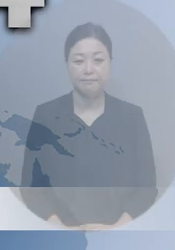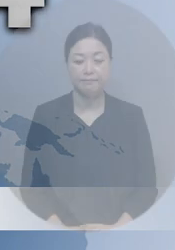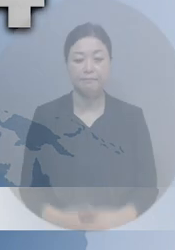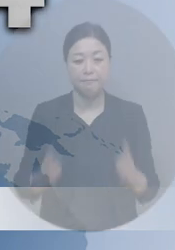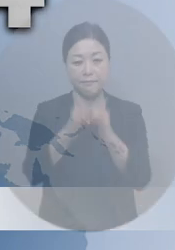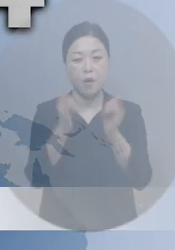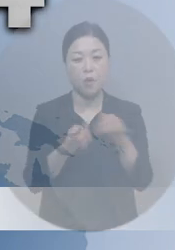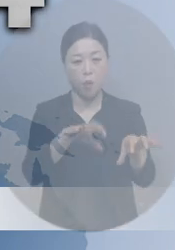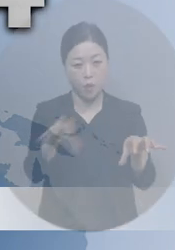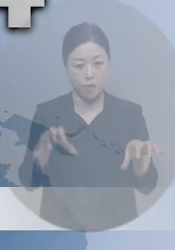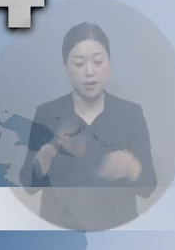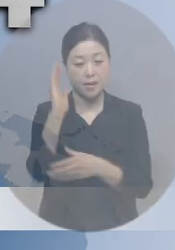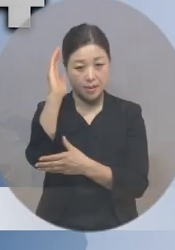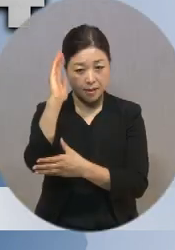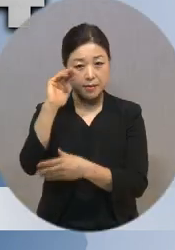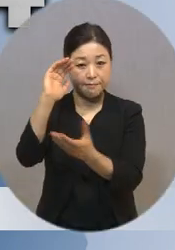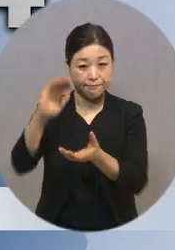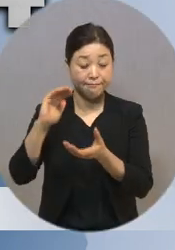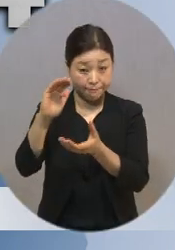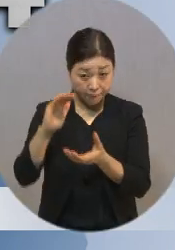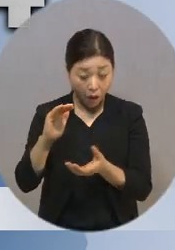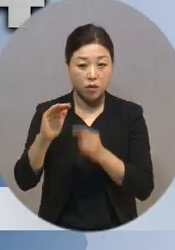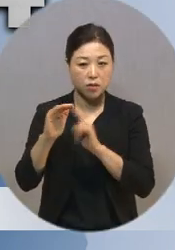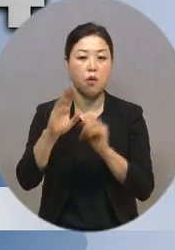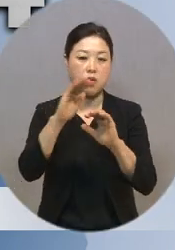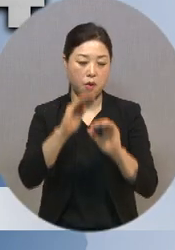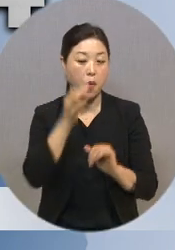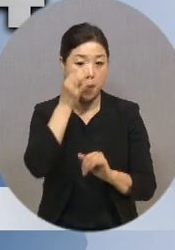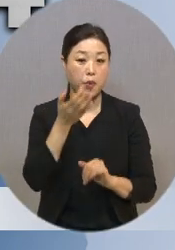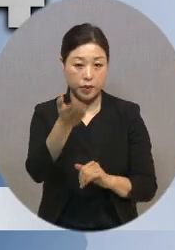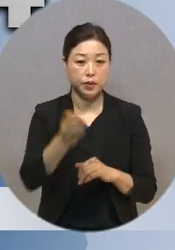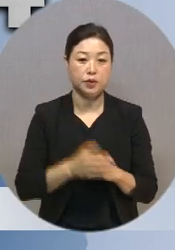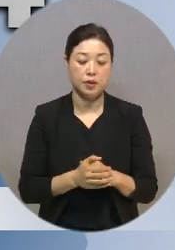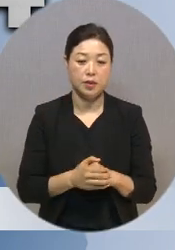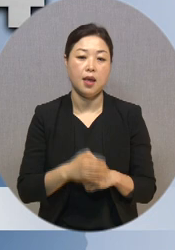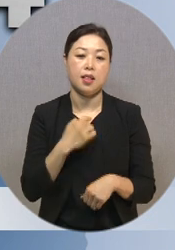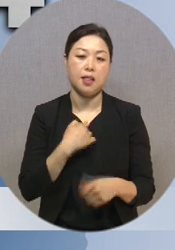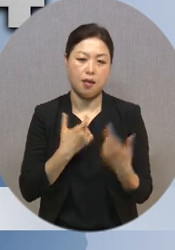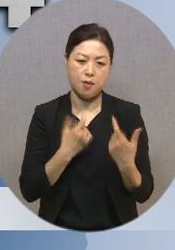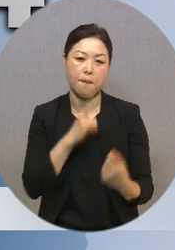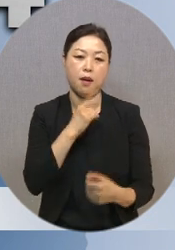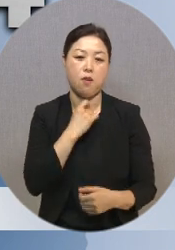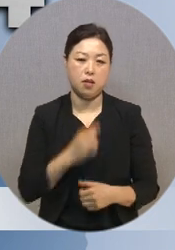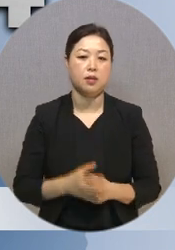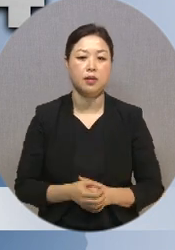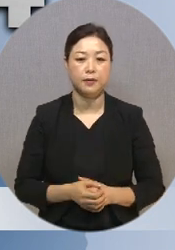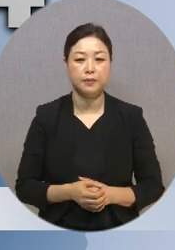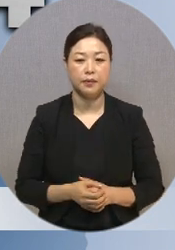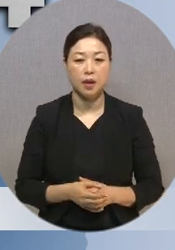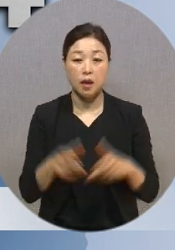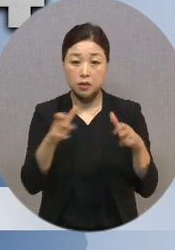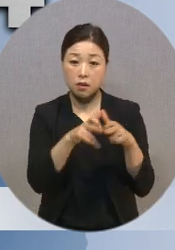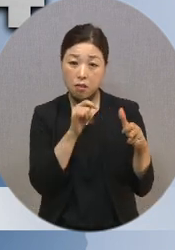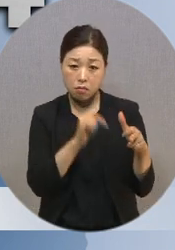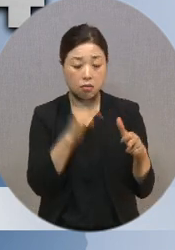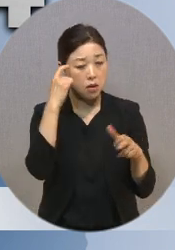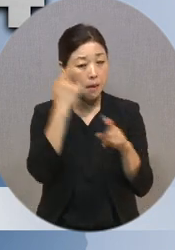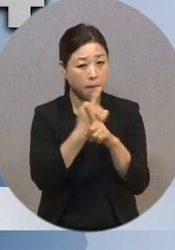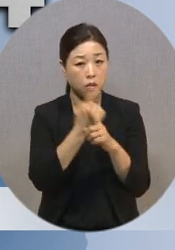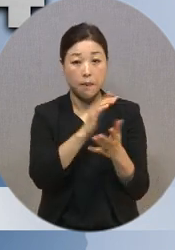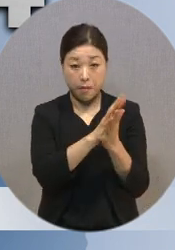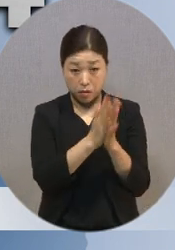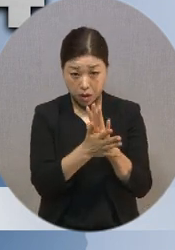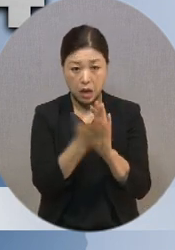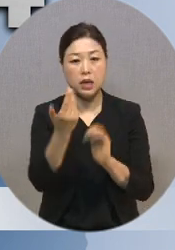우리 사회 곳곳의 이야기를 사연과 제보로 직접 만나보는 나도 말 좀 합시다입니다. 장애에 대한 인식이